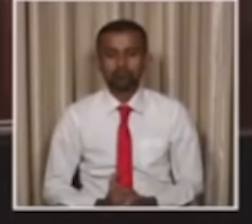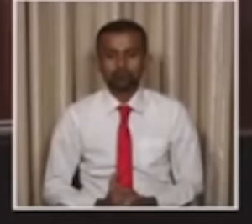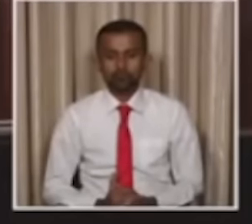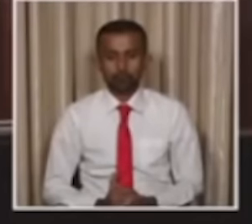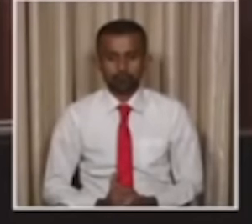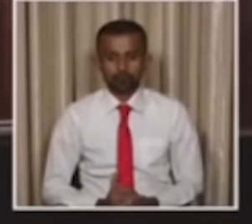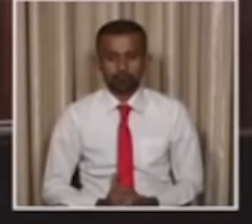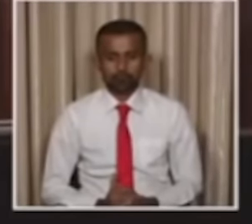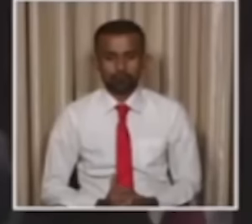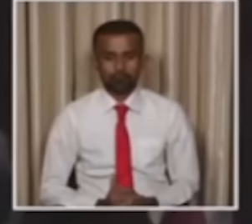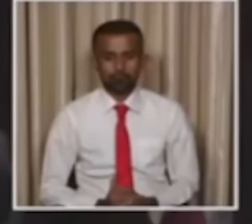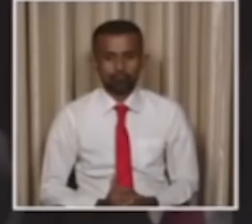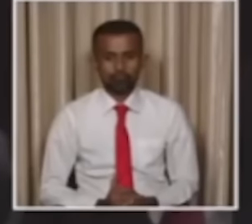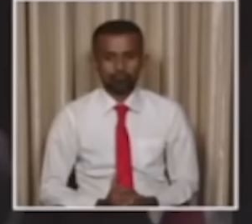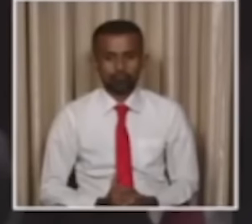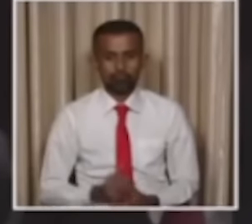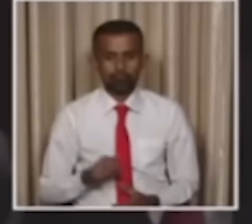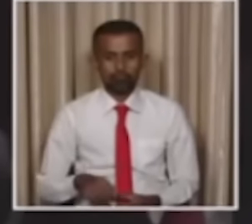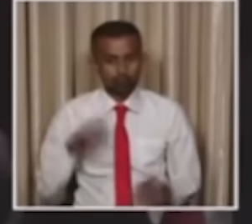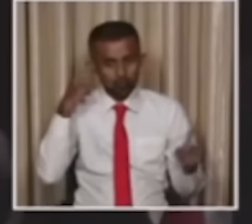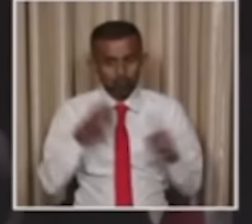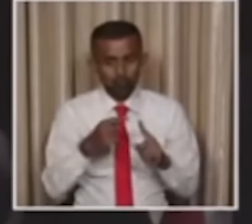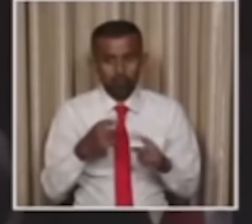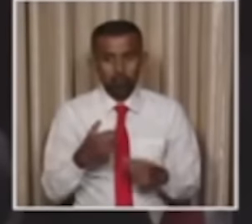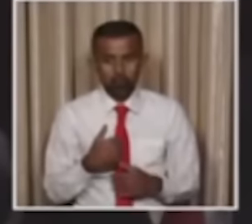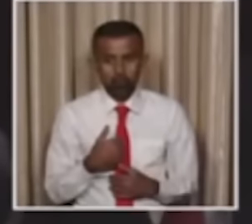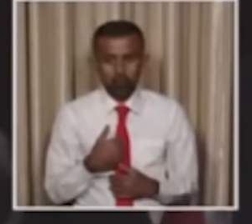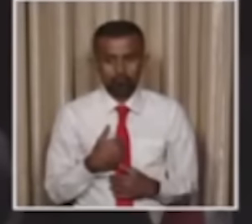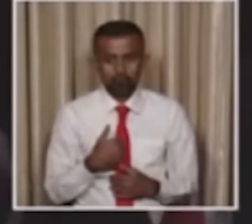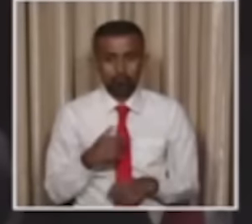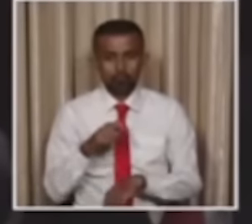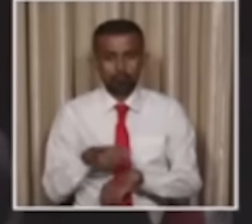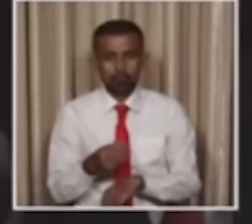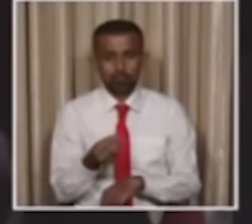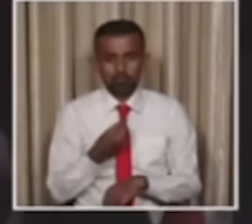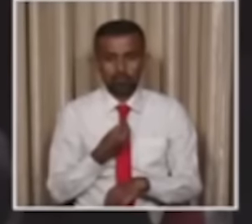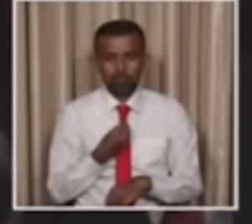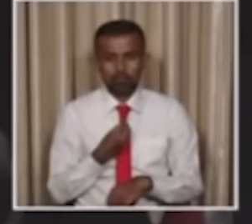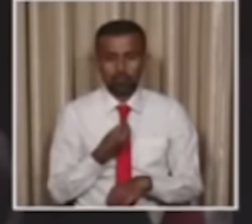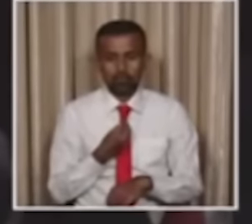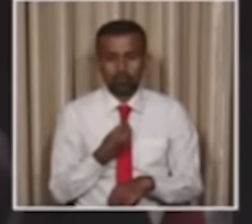ඉතින් ඒ නිසා මම මේ පිළිබඳව මම මට අවස්ථාව දෙන්න මම මේක